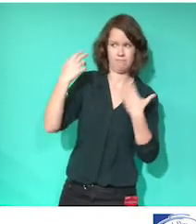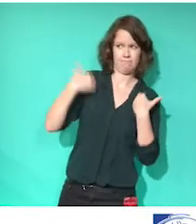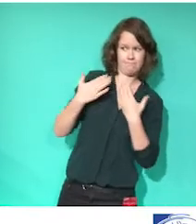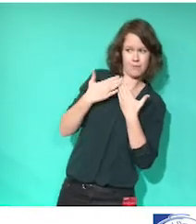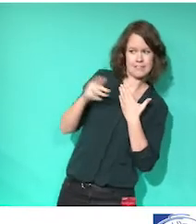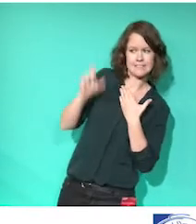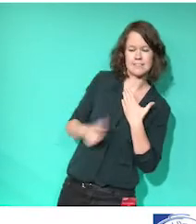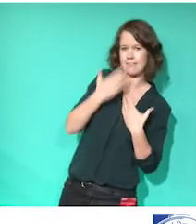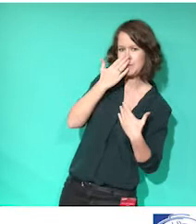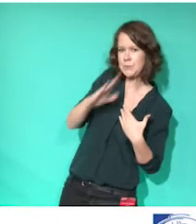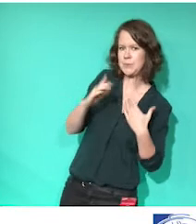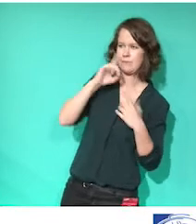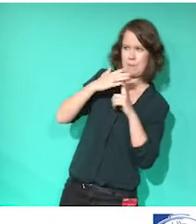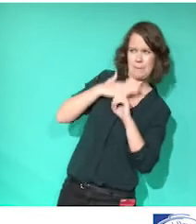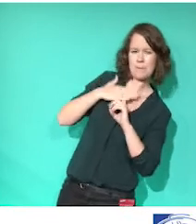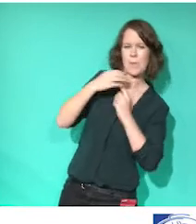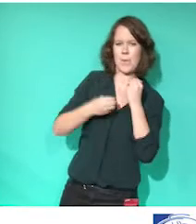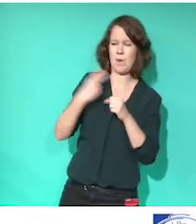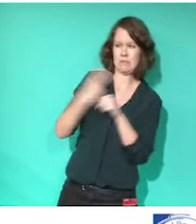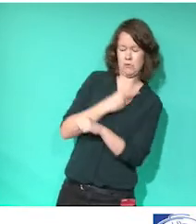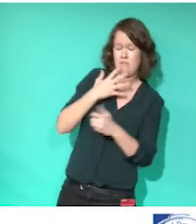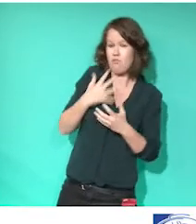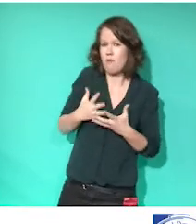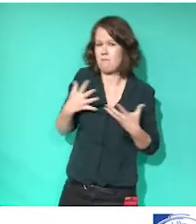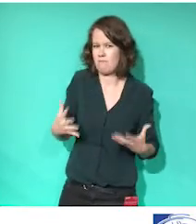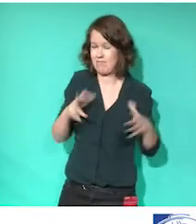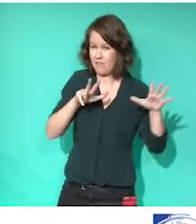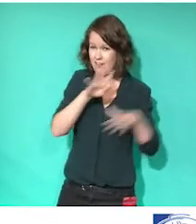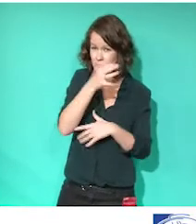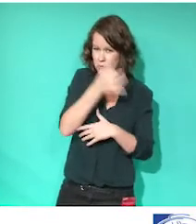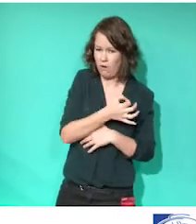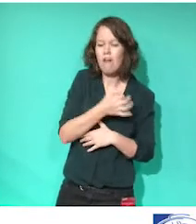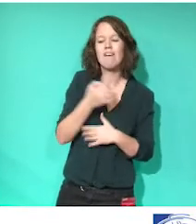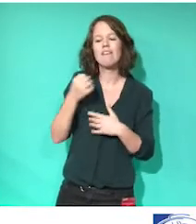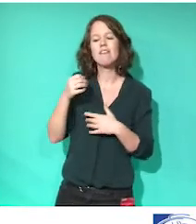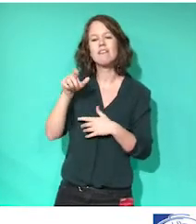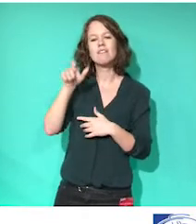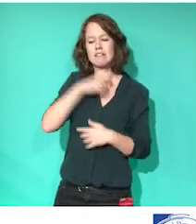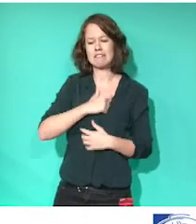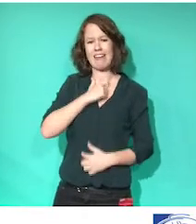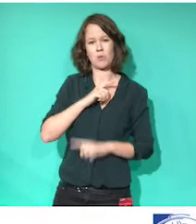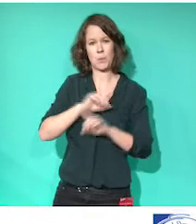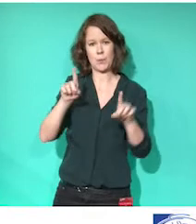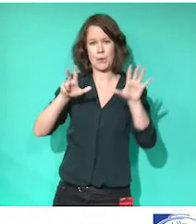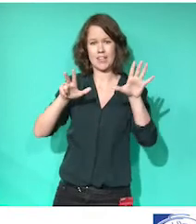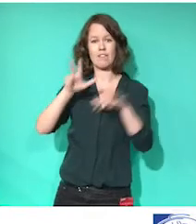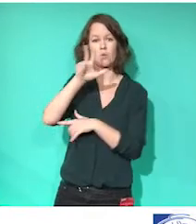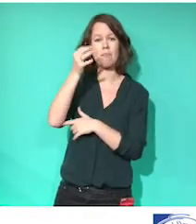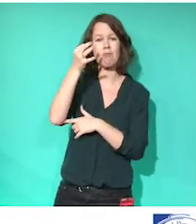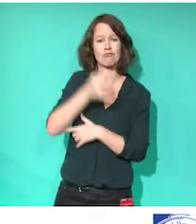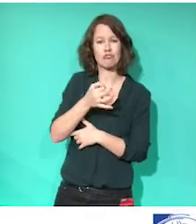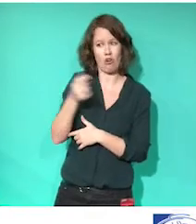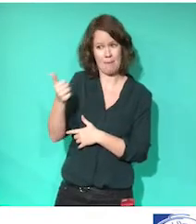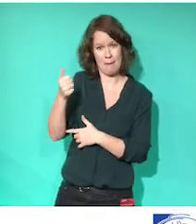décisions sexistes au travail, ce qui est énorme. 83% des femmes non cadres pensent que les réflexions et attitudes sexistes ou le fait